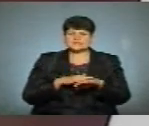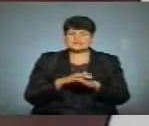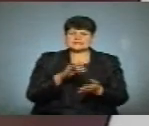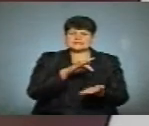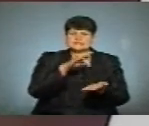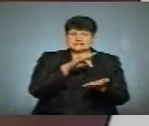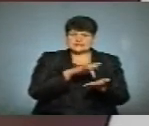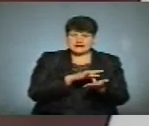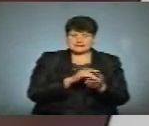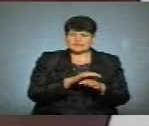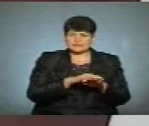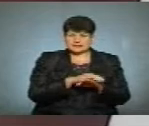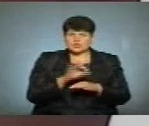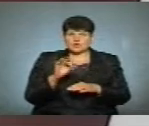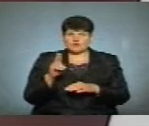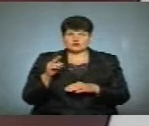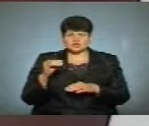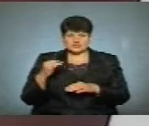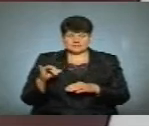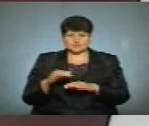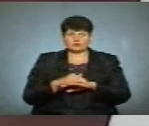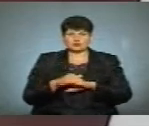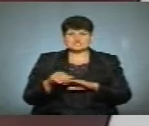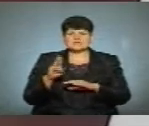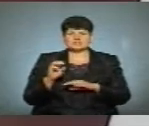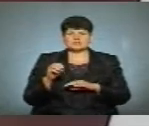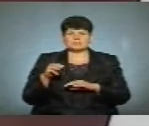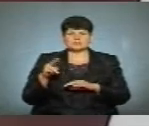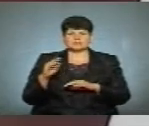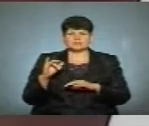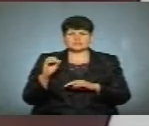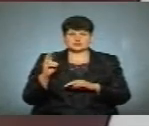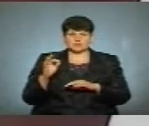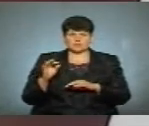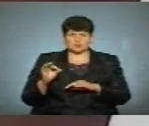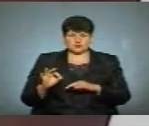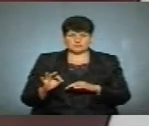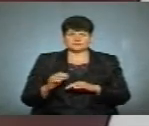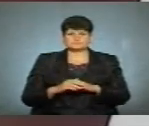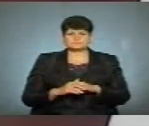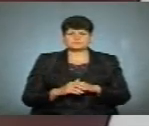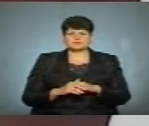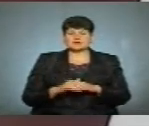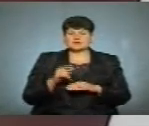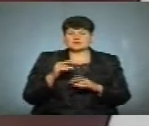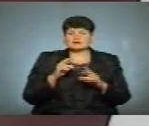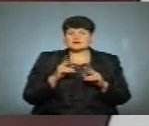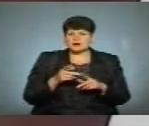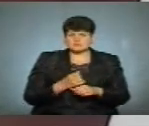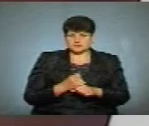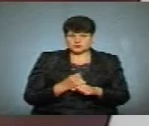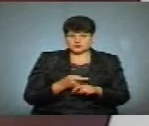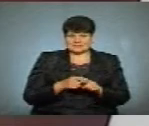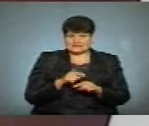центральний ринок та овочевий ринок на вулиці Шептицького, повідомив начальник Держпродспоживслужби області Василь Хомінець. Як працюють